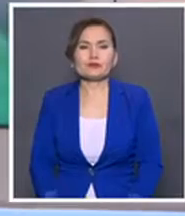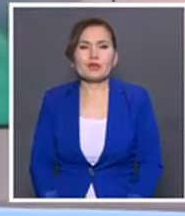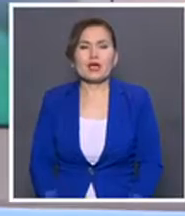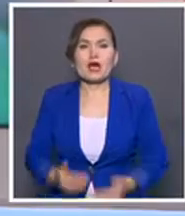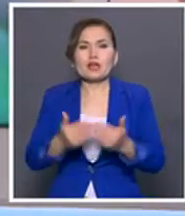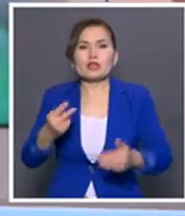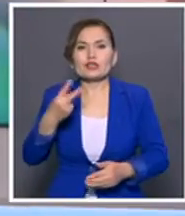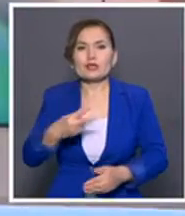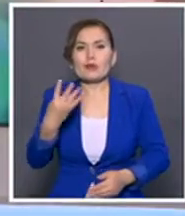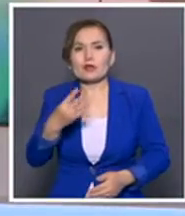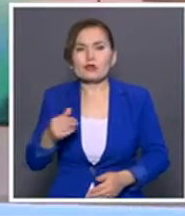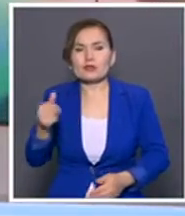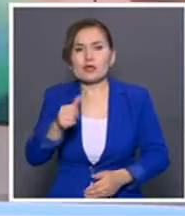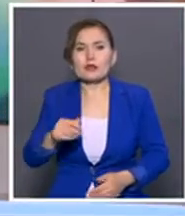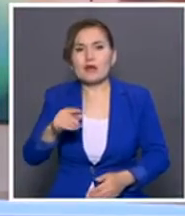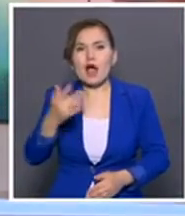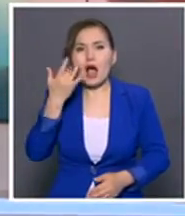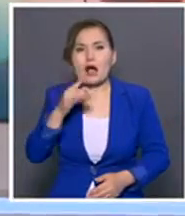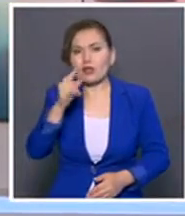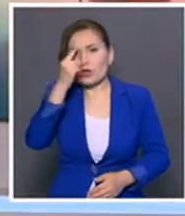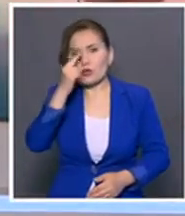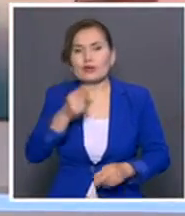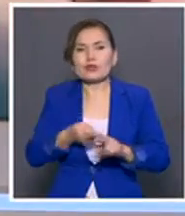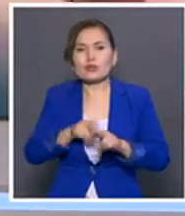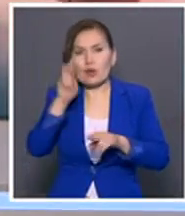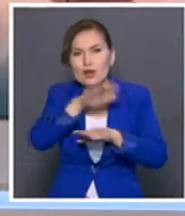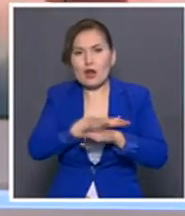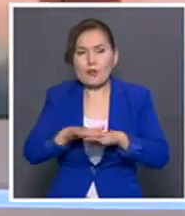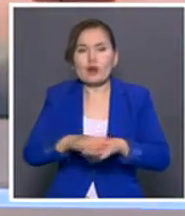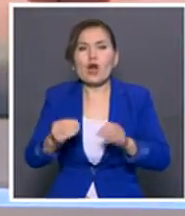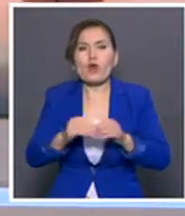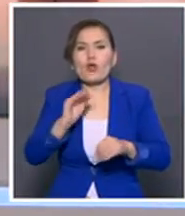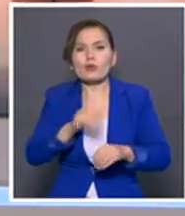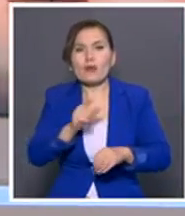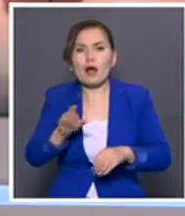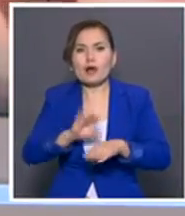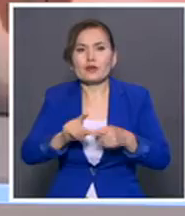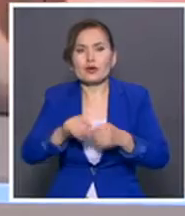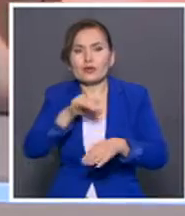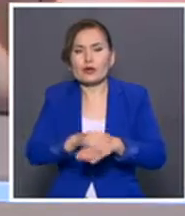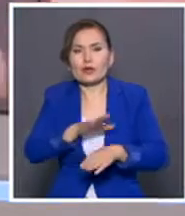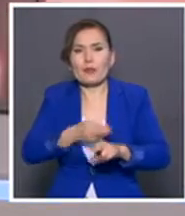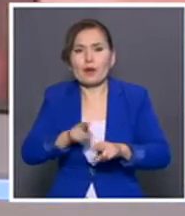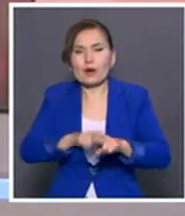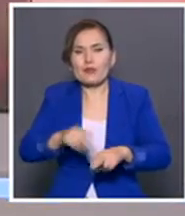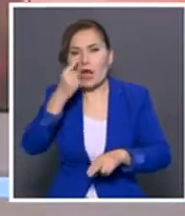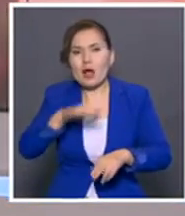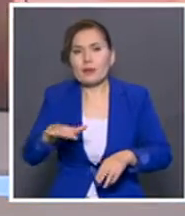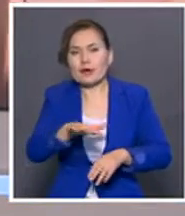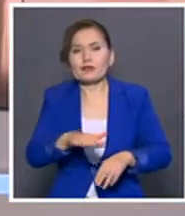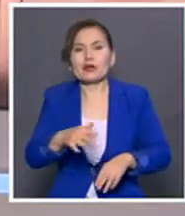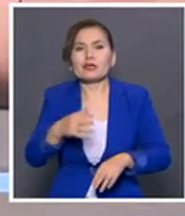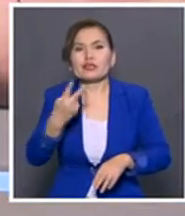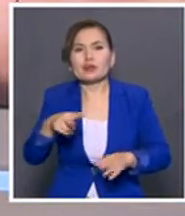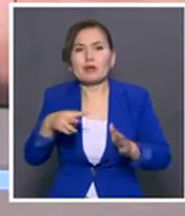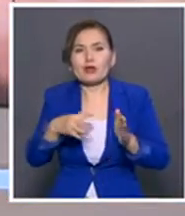Соңғы 24 сағатта Ақыш Үндістан сияқты алып мемлекеттерде ондаған мың адам коронавирус жұқтырды. Кашмир аймағы шілденің 29-ында